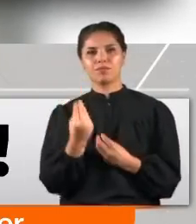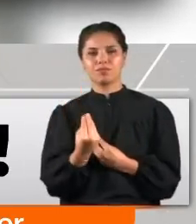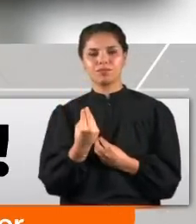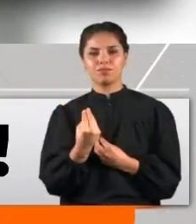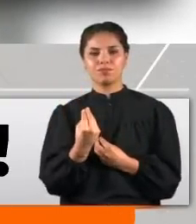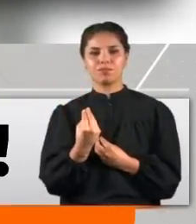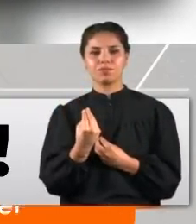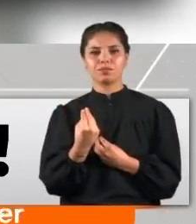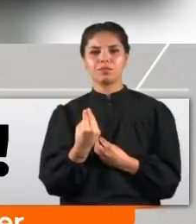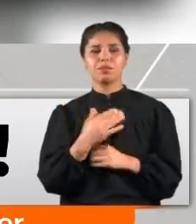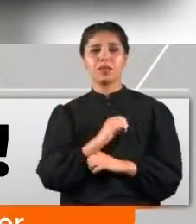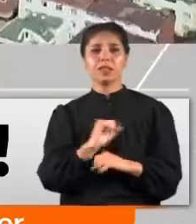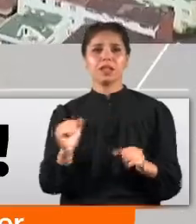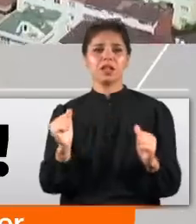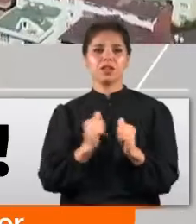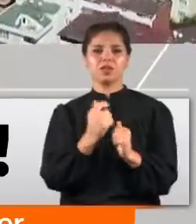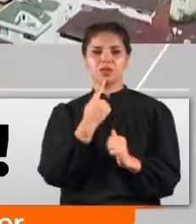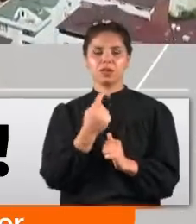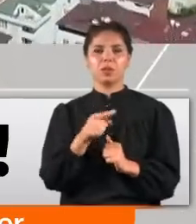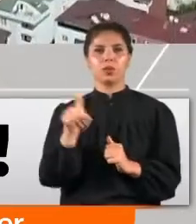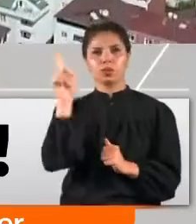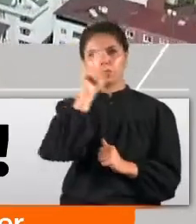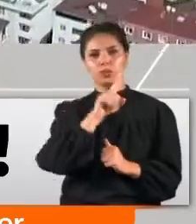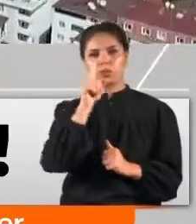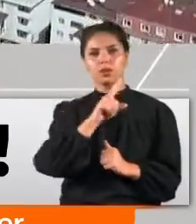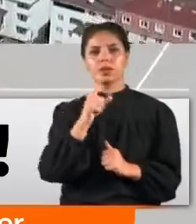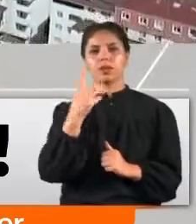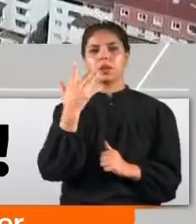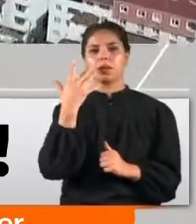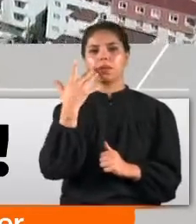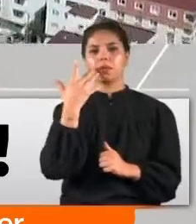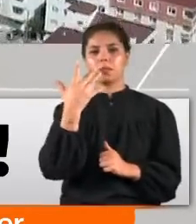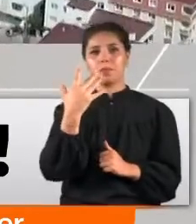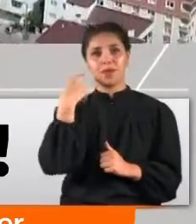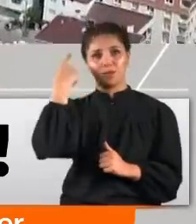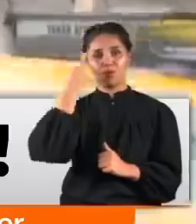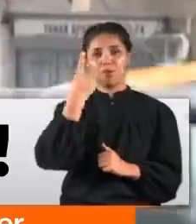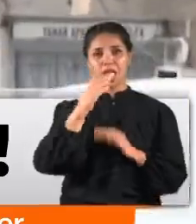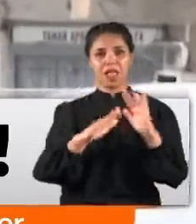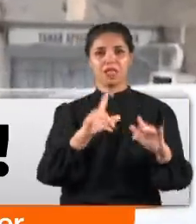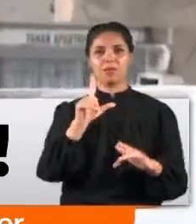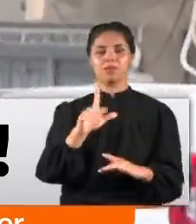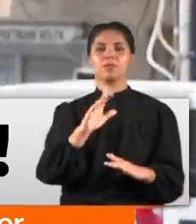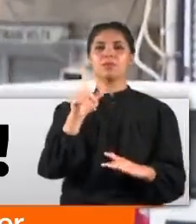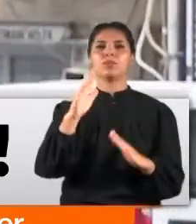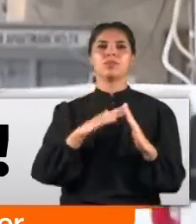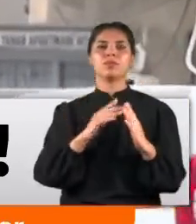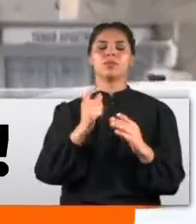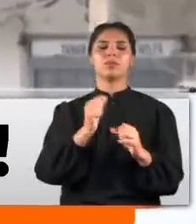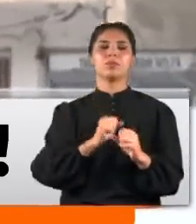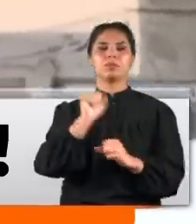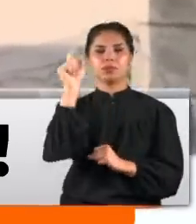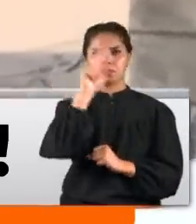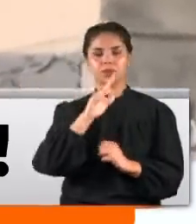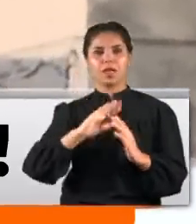olur ve daha çok zarara uğrar. O nedenle de en az 5 düşünüp bir adım atsınlar. Artan konut fiyatları ile